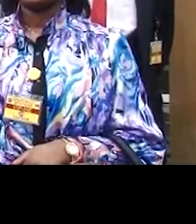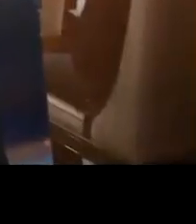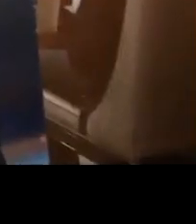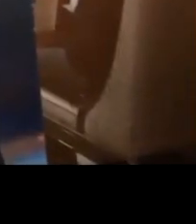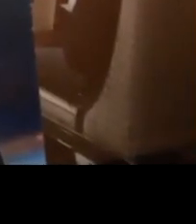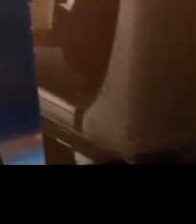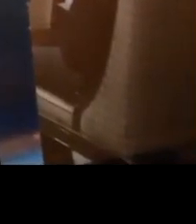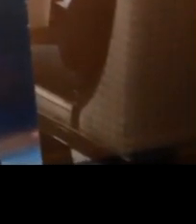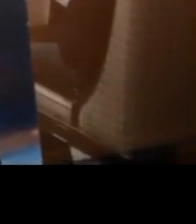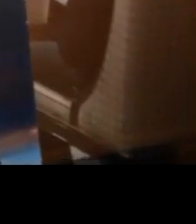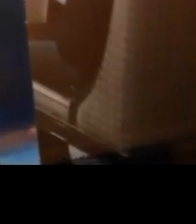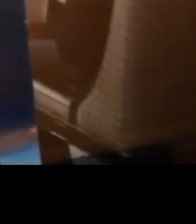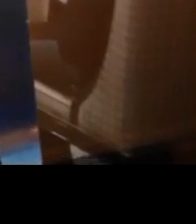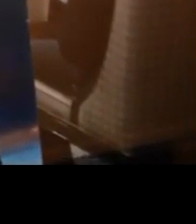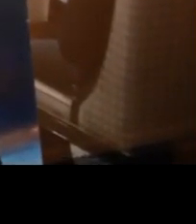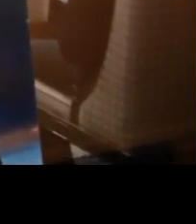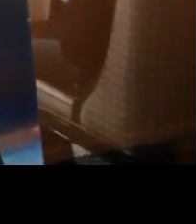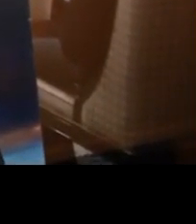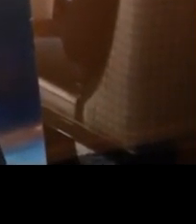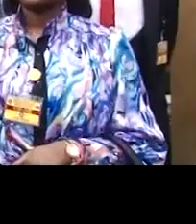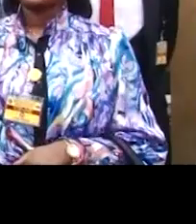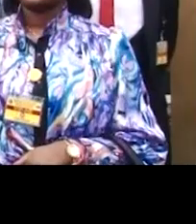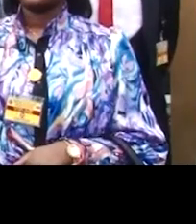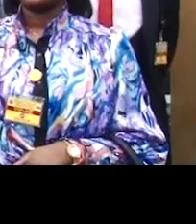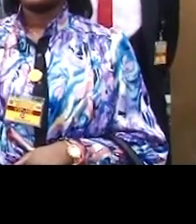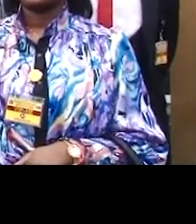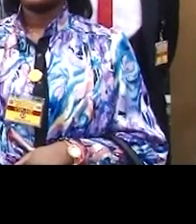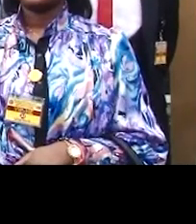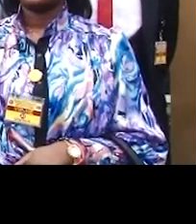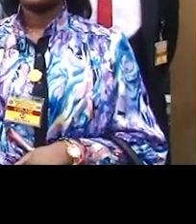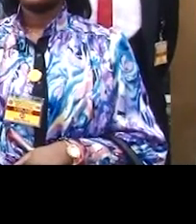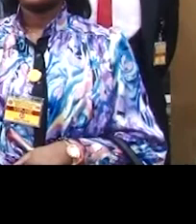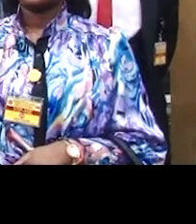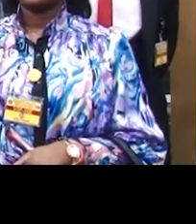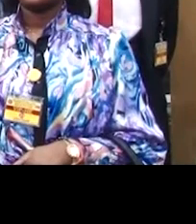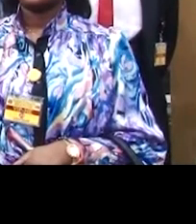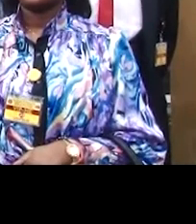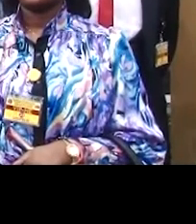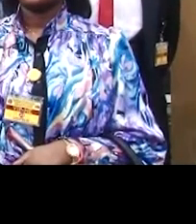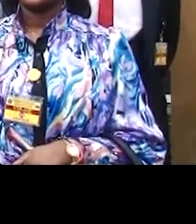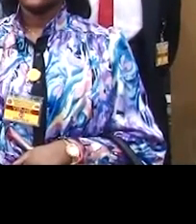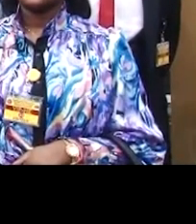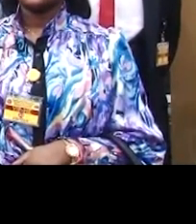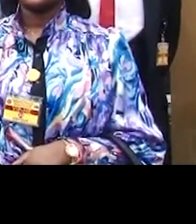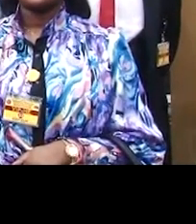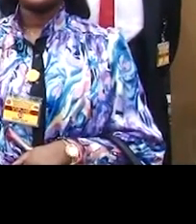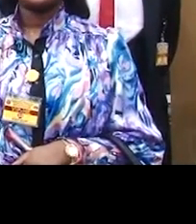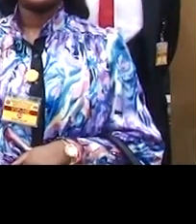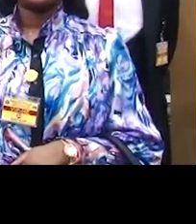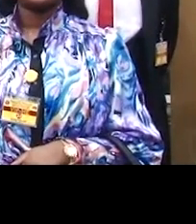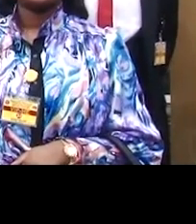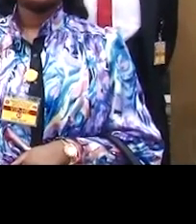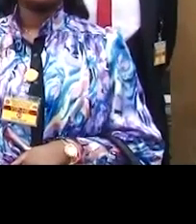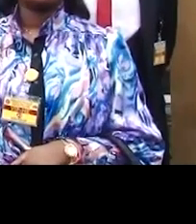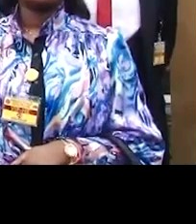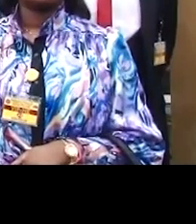essentiels. Le chef nous a rassurés. D'ailleurs, il a même anticipé les événements parce qu'il avait déjà récit la famille de l'illustre disparu. Le chef de l'État